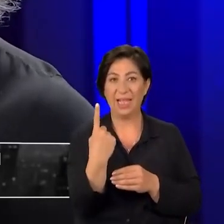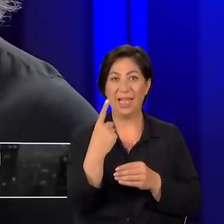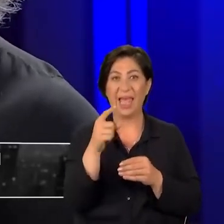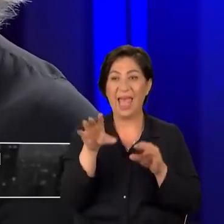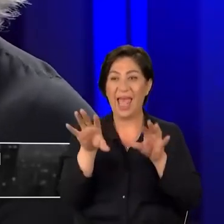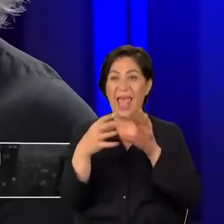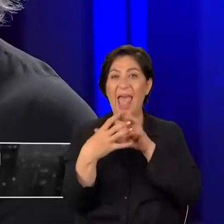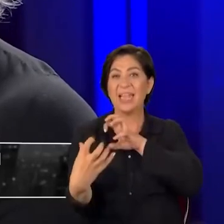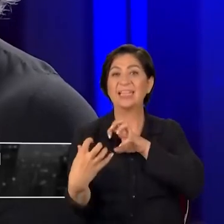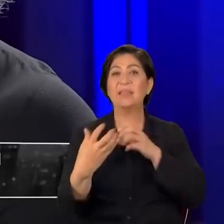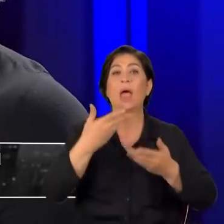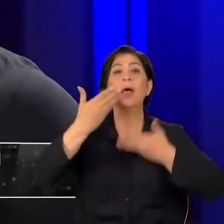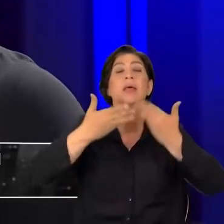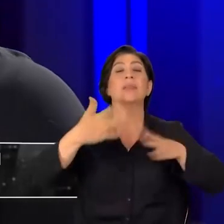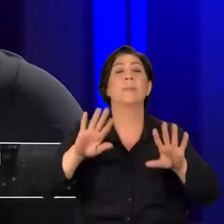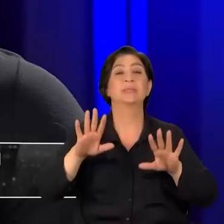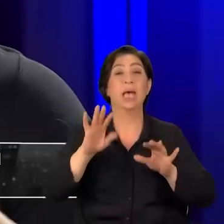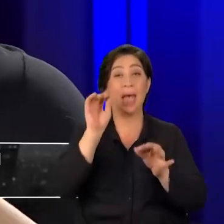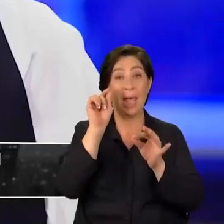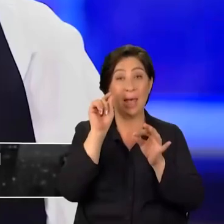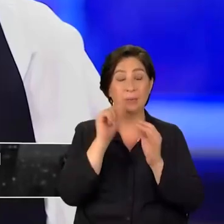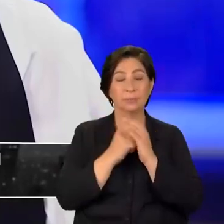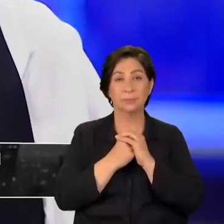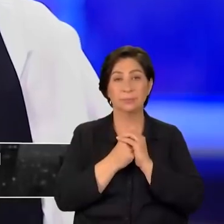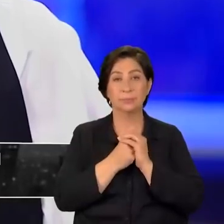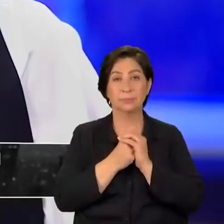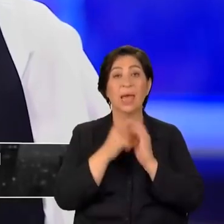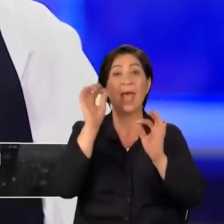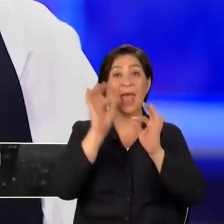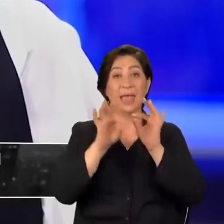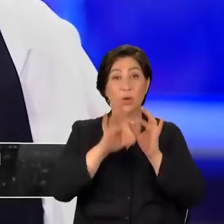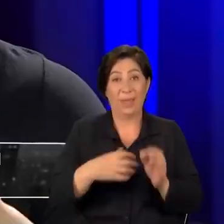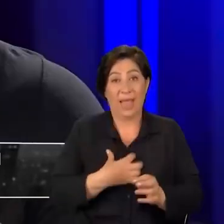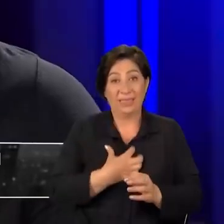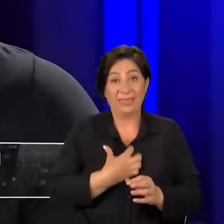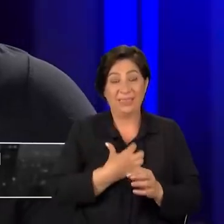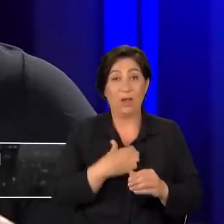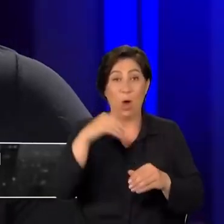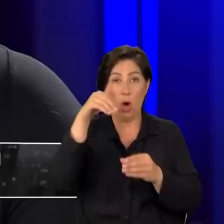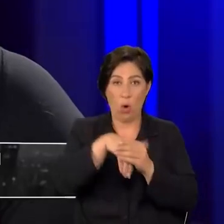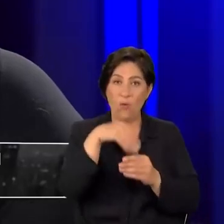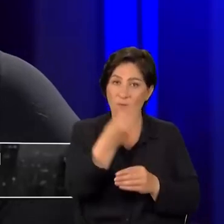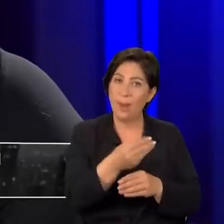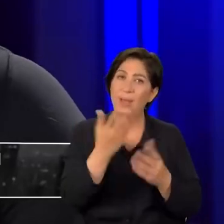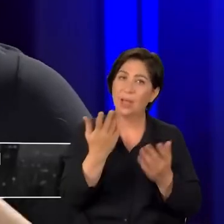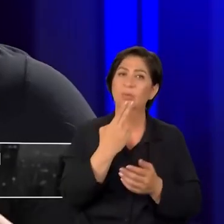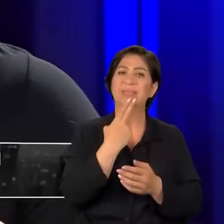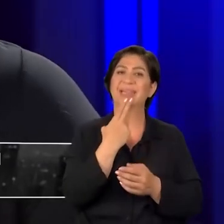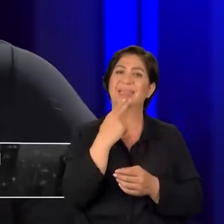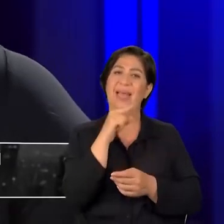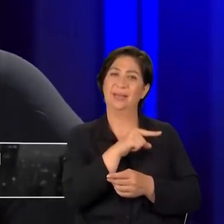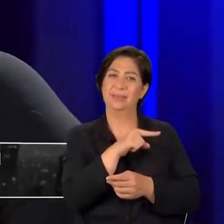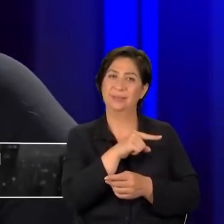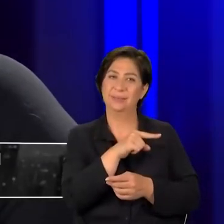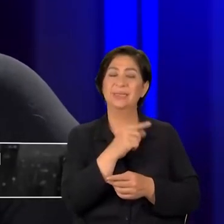etkenden bahsedemeyiz. Şimdi ekonomik endişelerle oy verme biçimi var. Bu